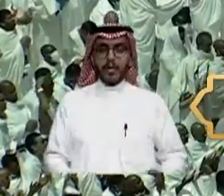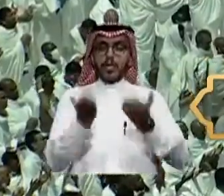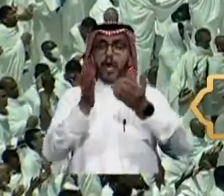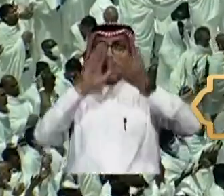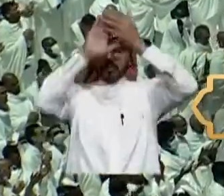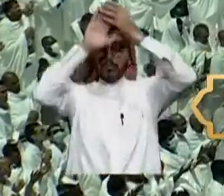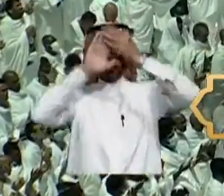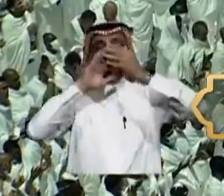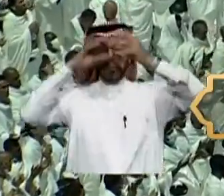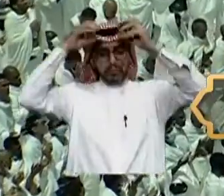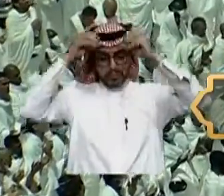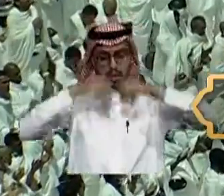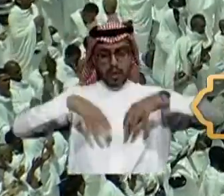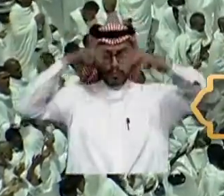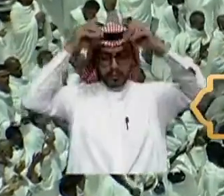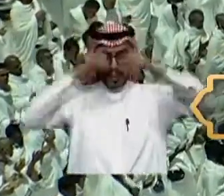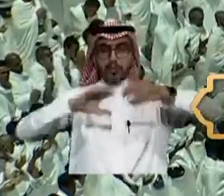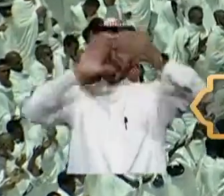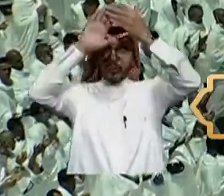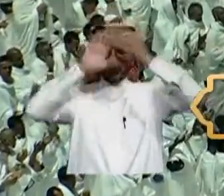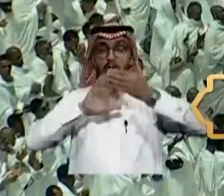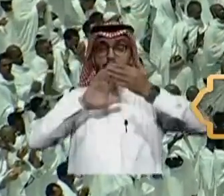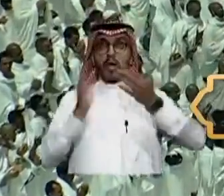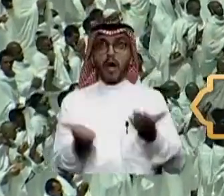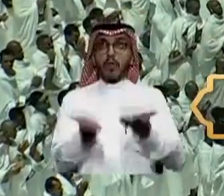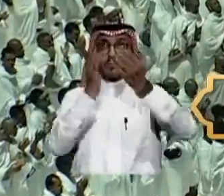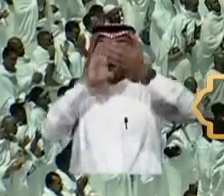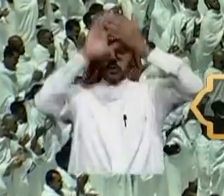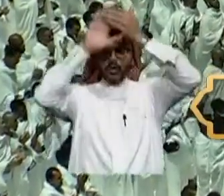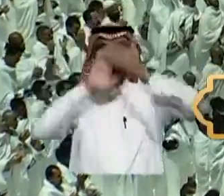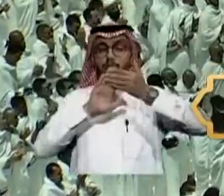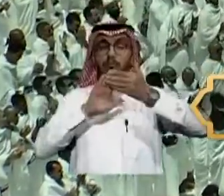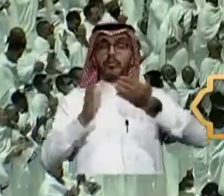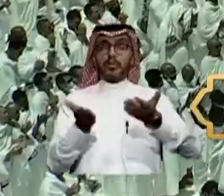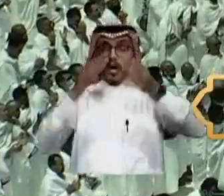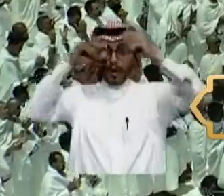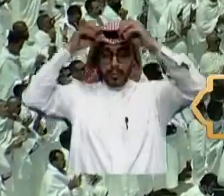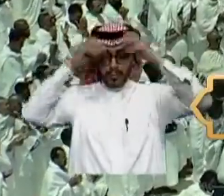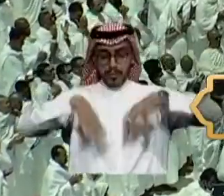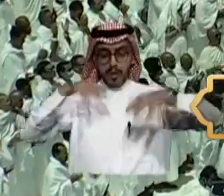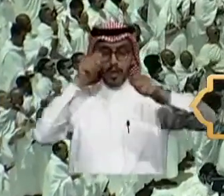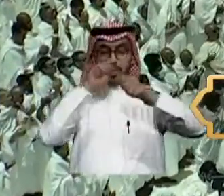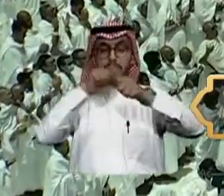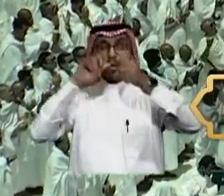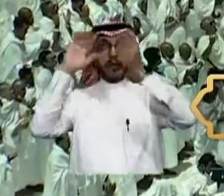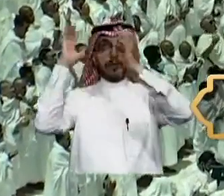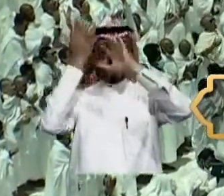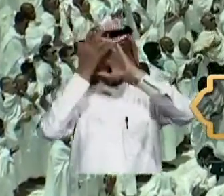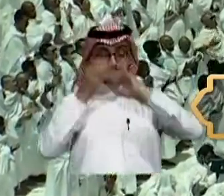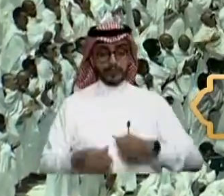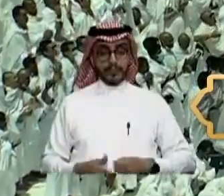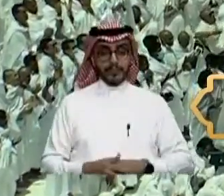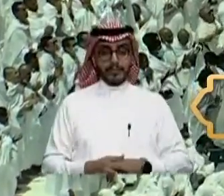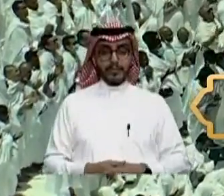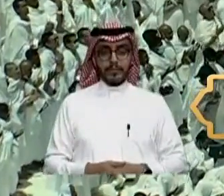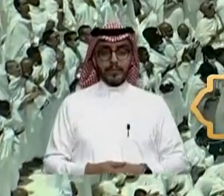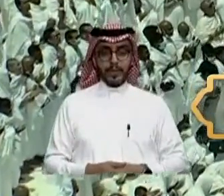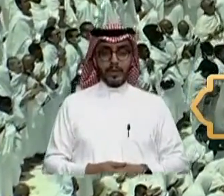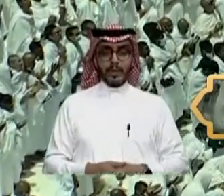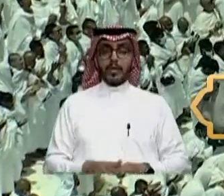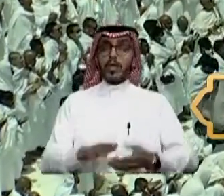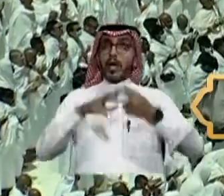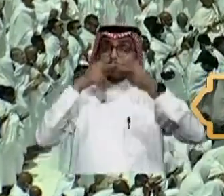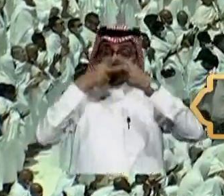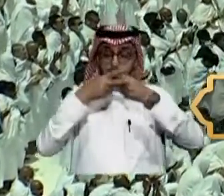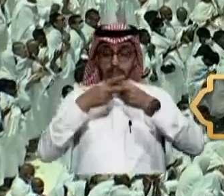اثرنا ولا تؤثر علينا اللهم اثرنا ولا تؤثر علينا يا رب العالمين اللهم